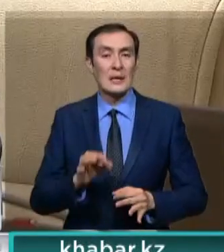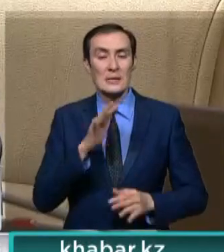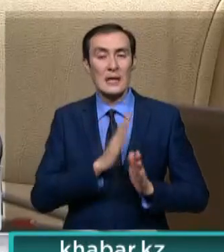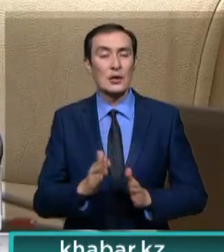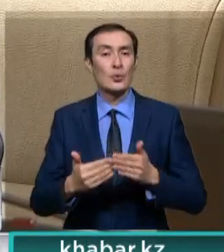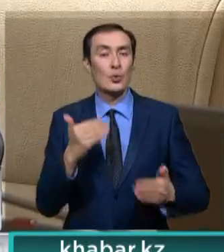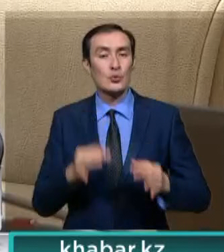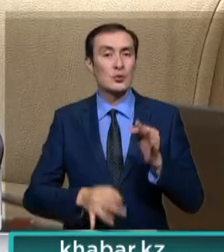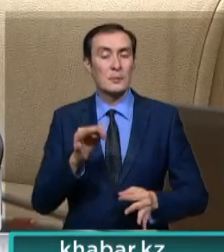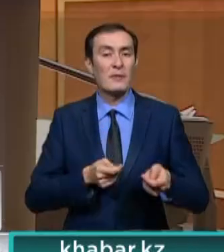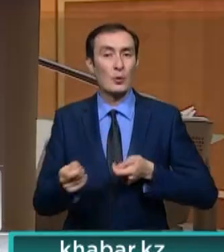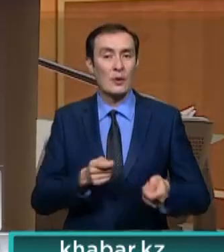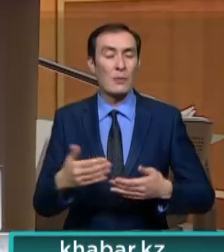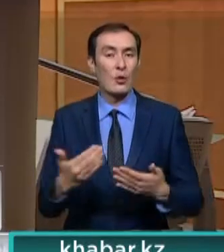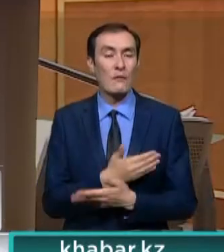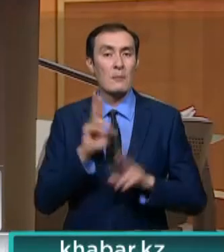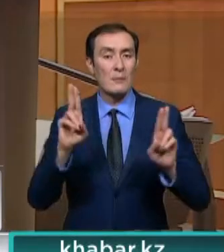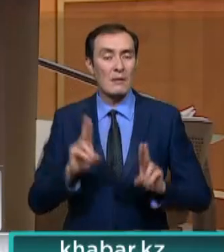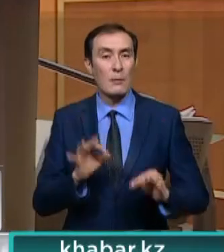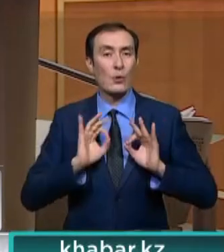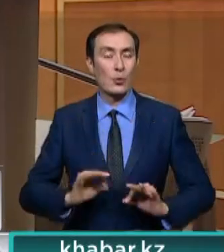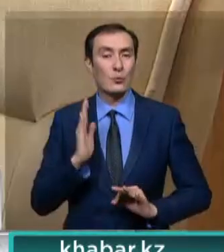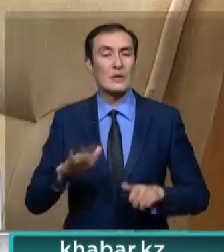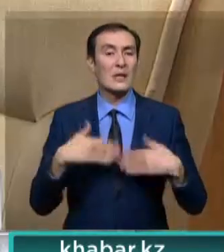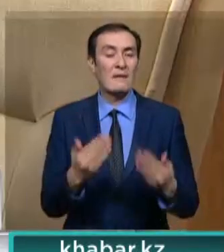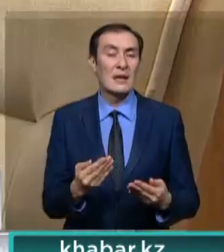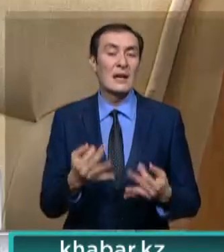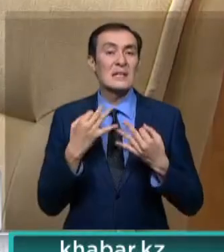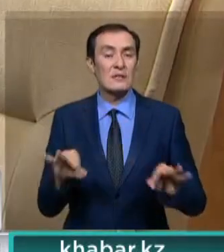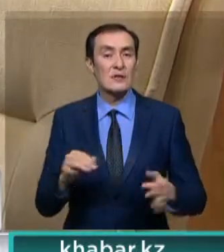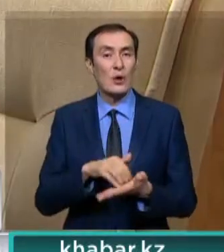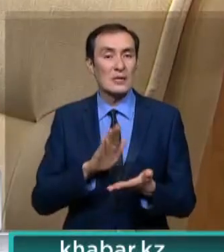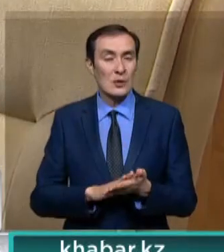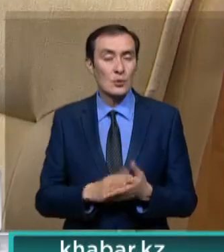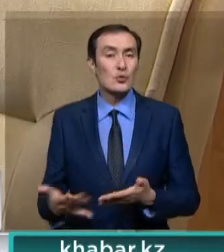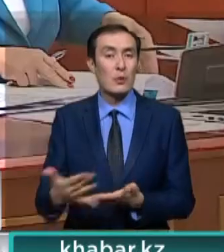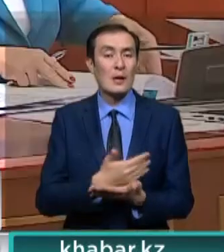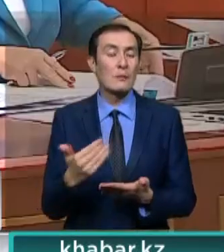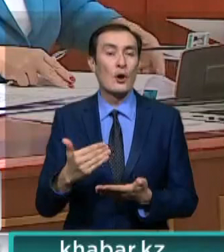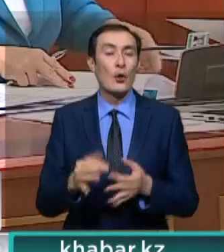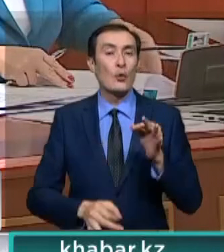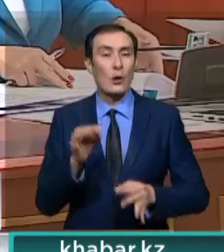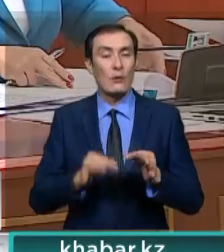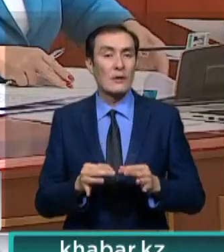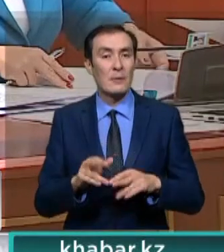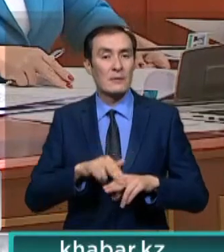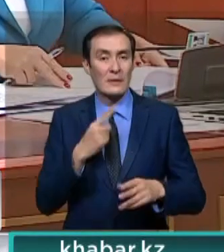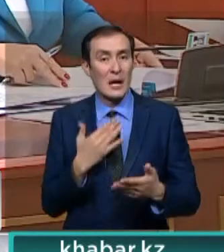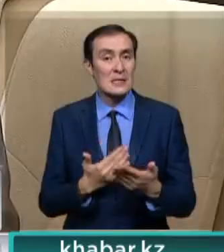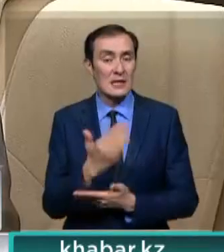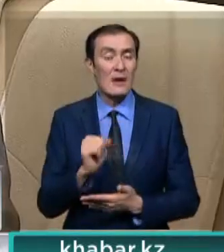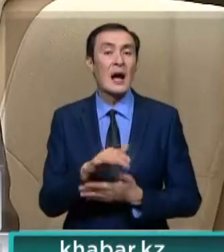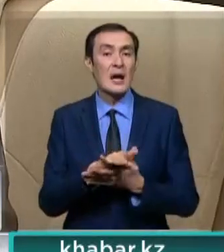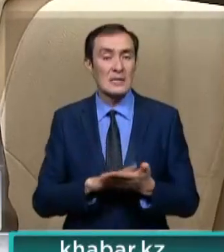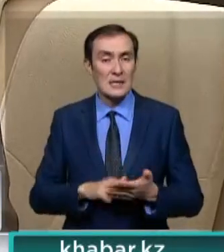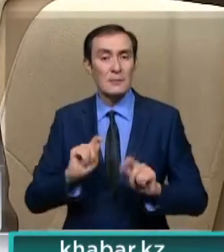стадии досудебного регулирования. По новым нормам прокурор будет давать независимую оценку собранным органам уголовного преследования доказательствам,